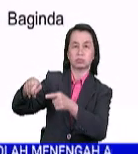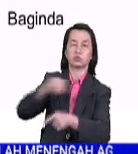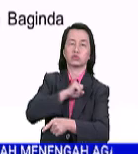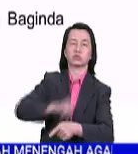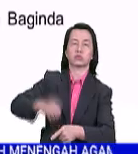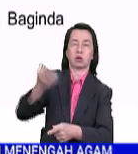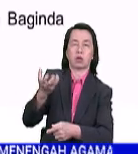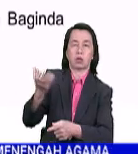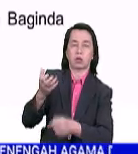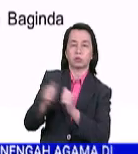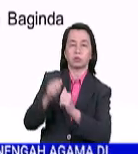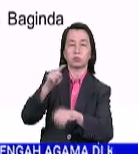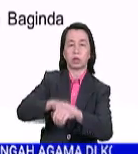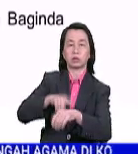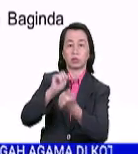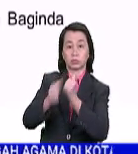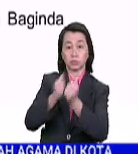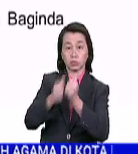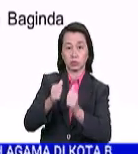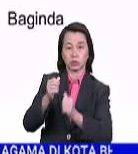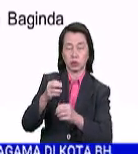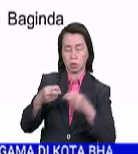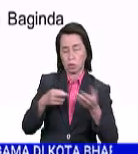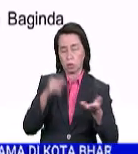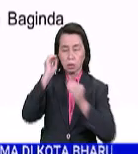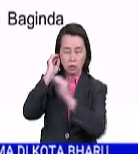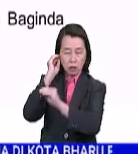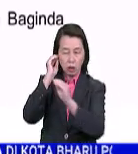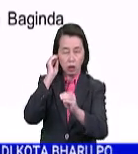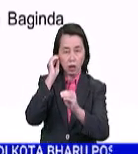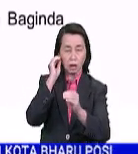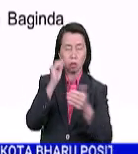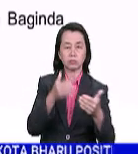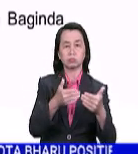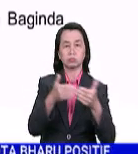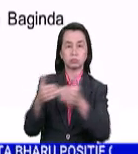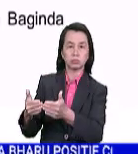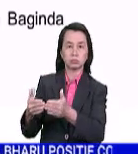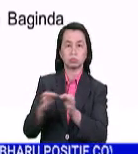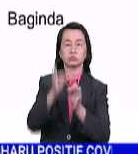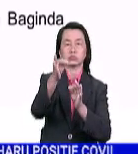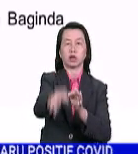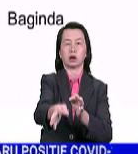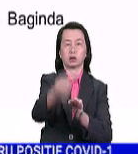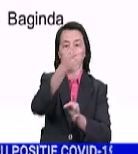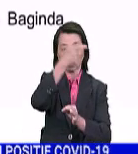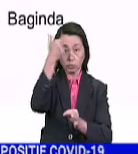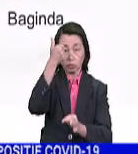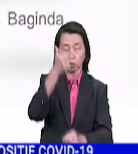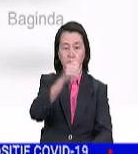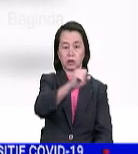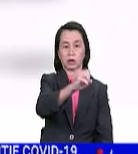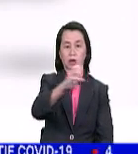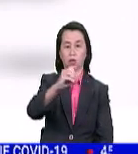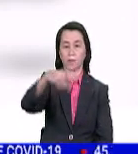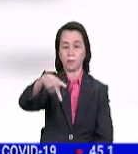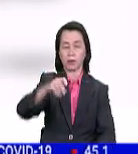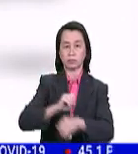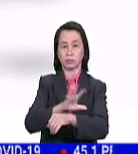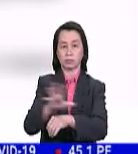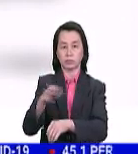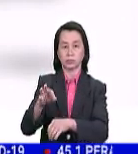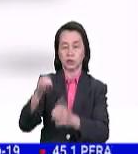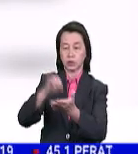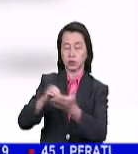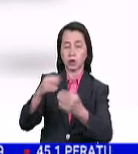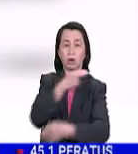Abdullah ketika bersukan. Rawatan susulan ini tertangguh ekoran pelaksanaan prosedur operasi standard SOP COVID-19 di